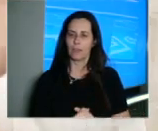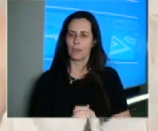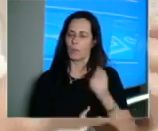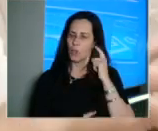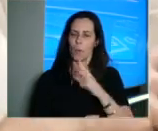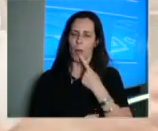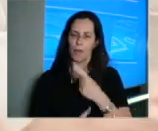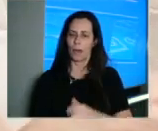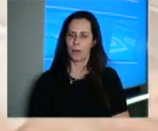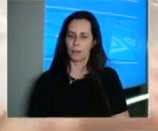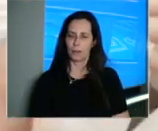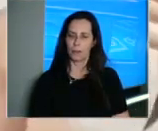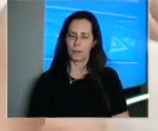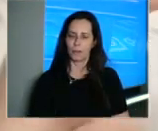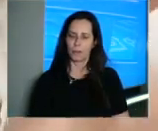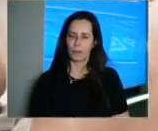כבוד הרב דרוקמן, בבקשה.